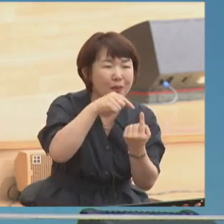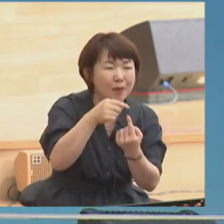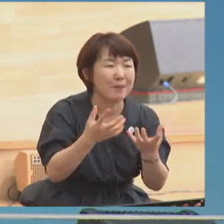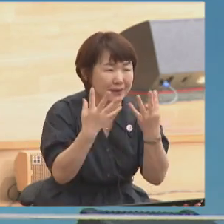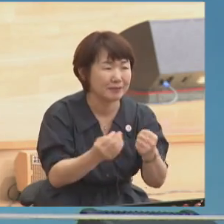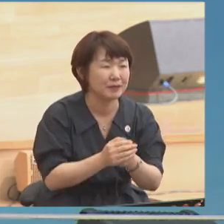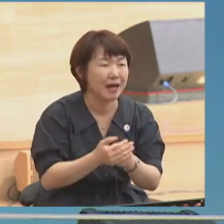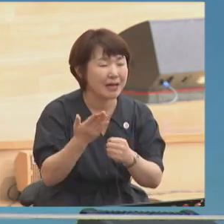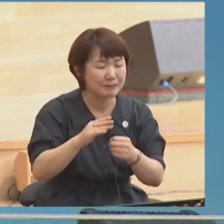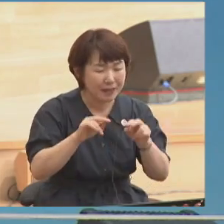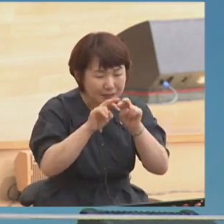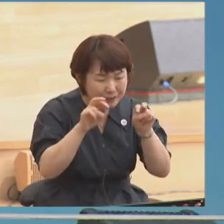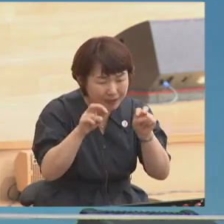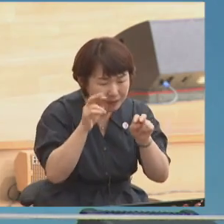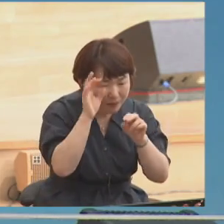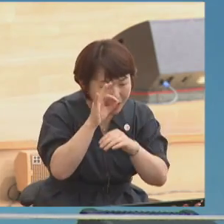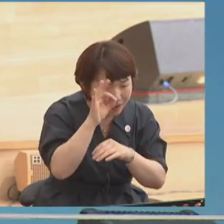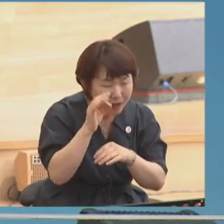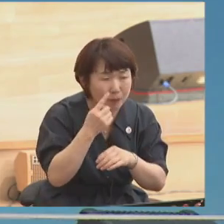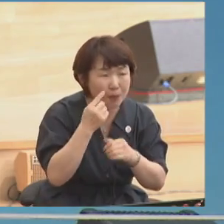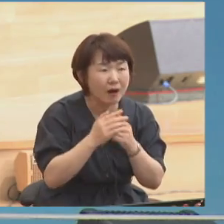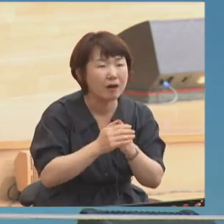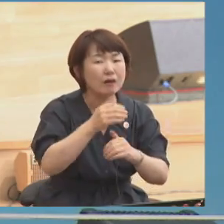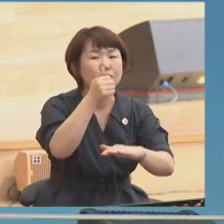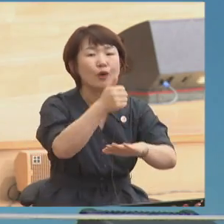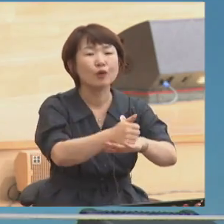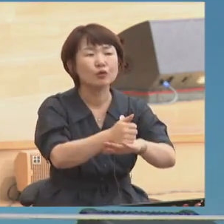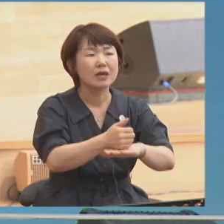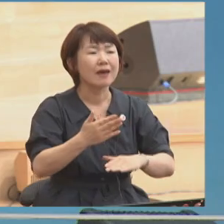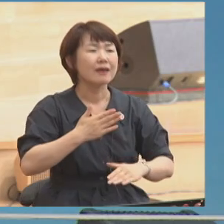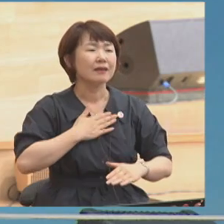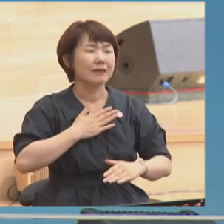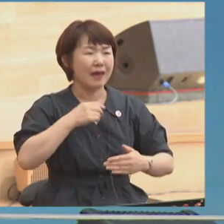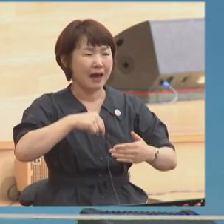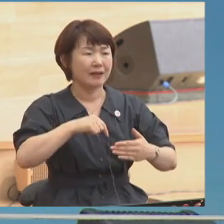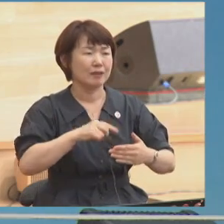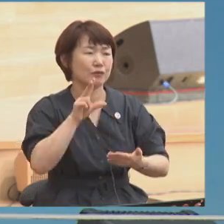그러나 자세히 살펴보면 실은 그게 내 문제야.